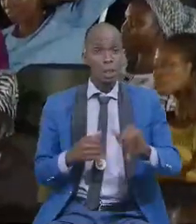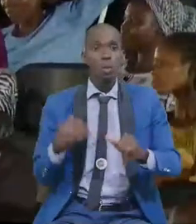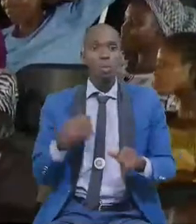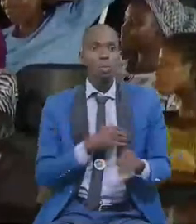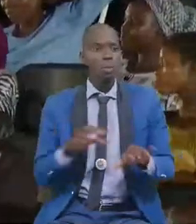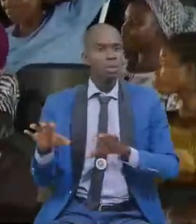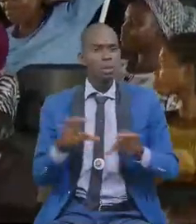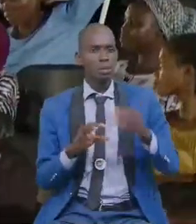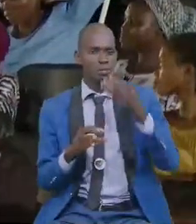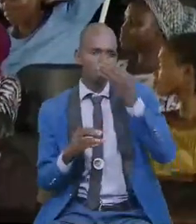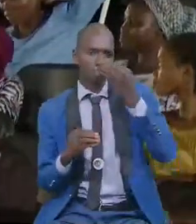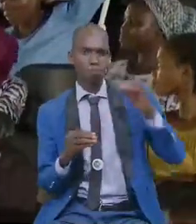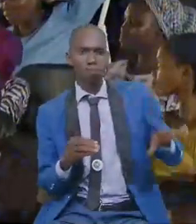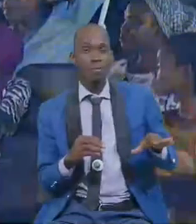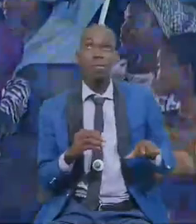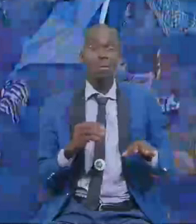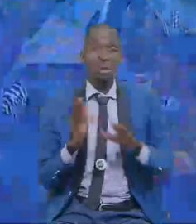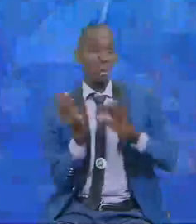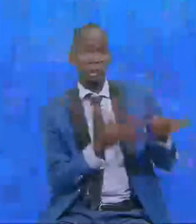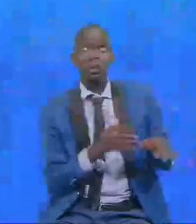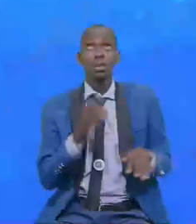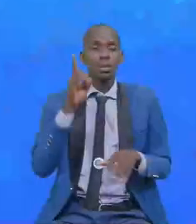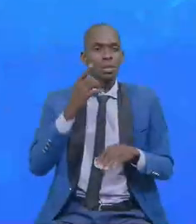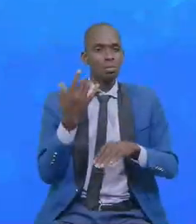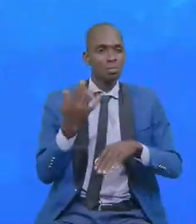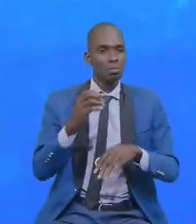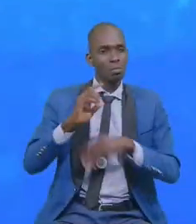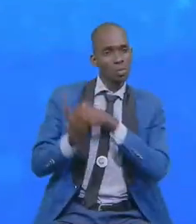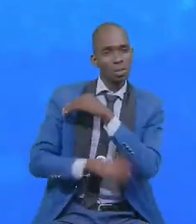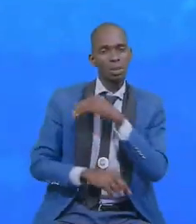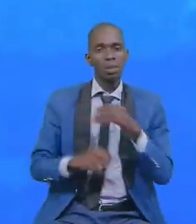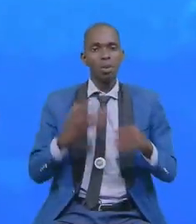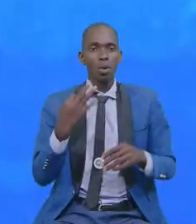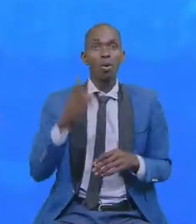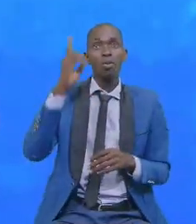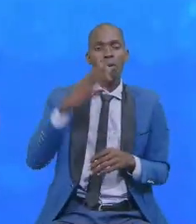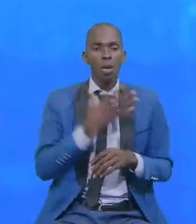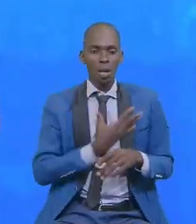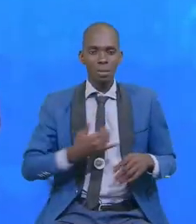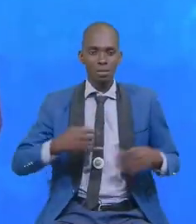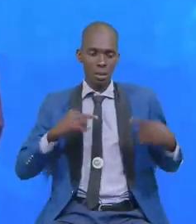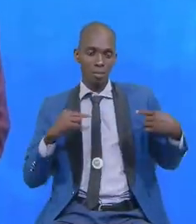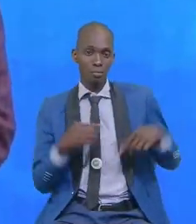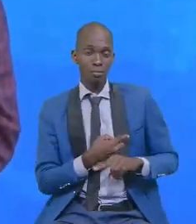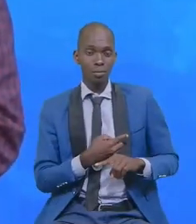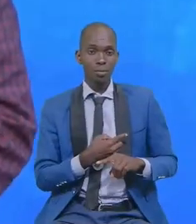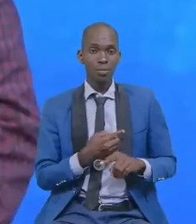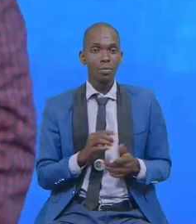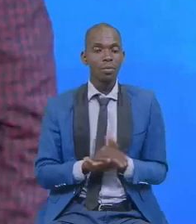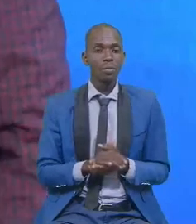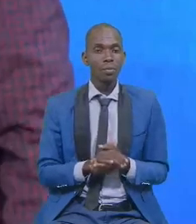Et nous l'avons considéré comme punis, frappés de Dieu,